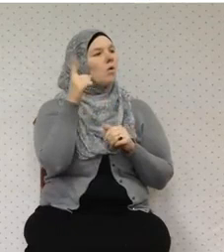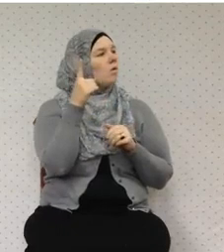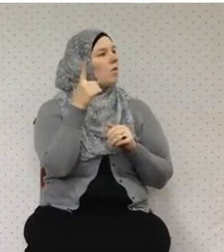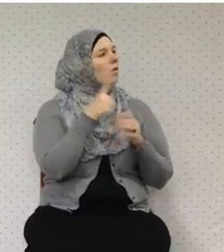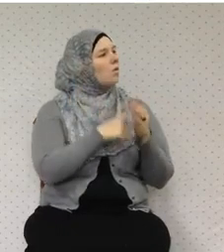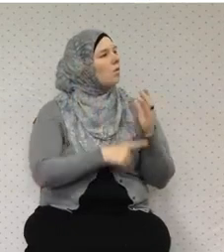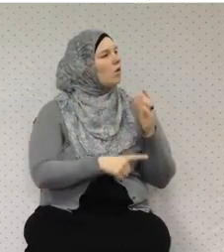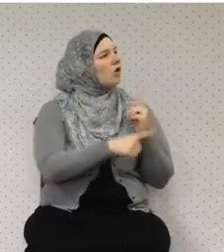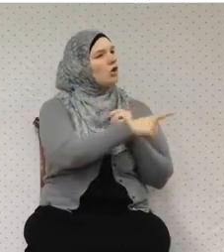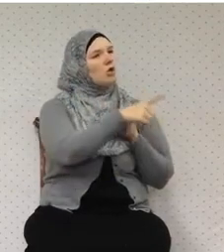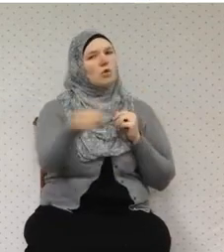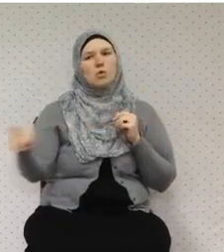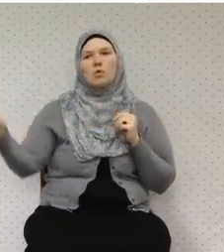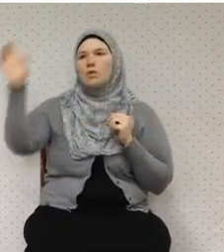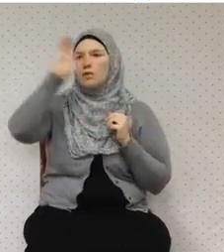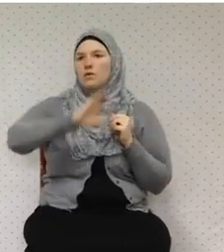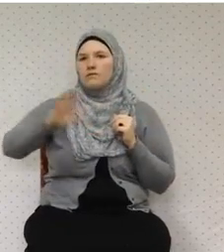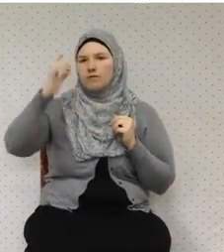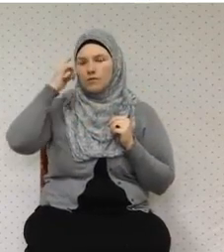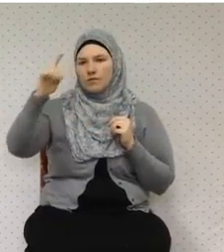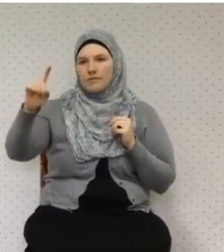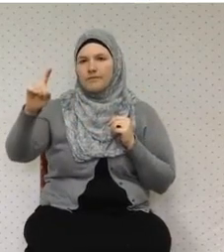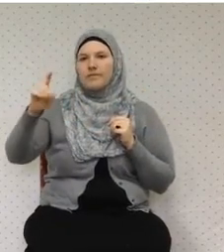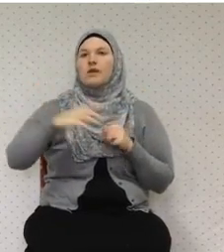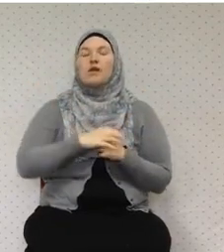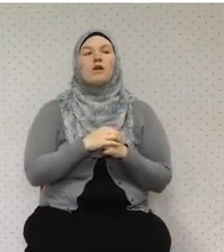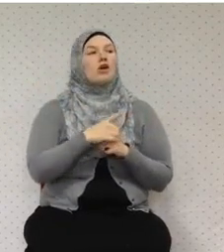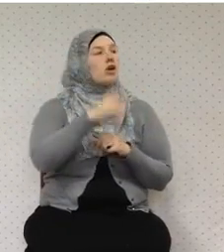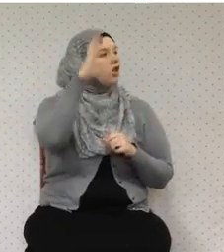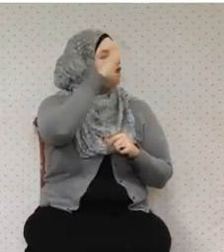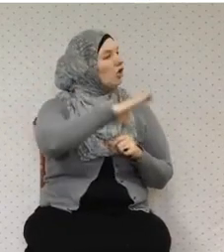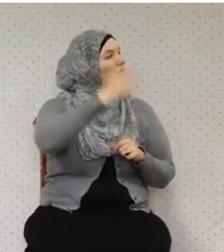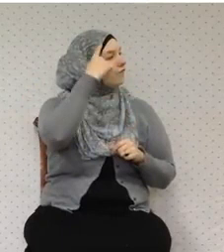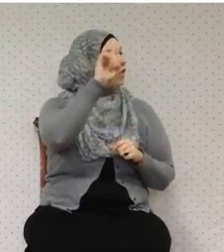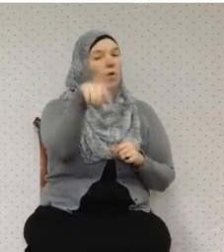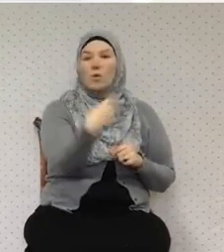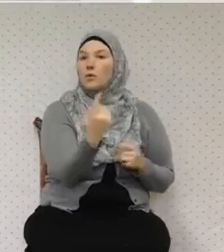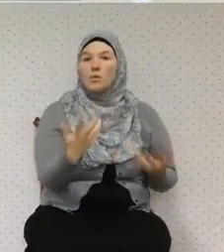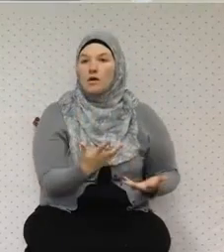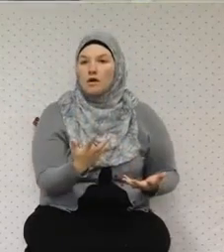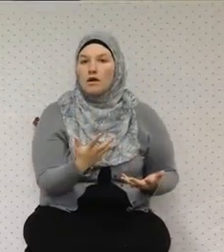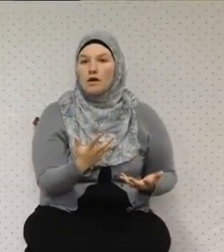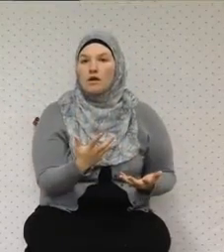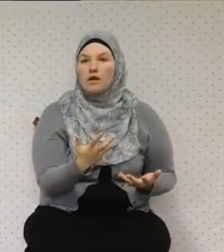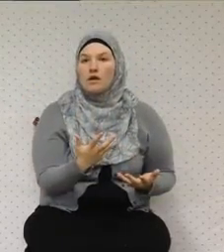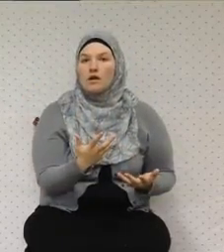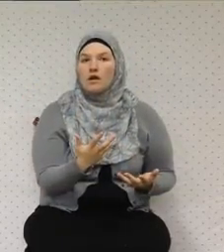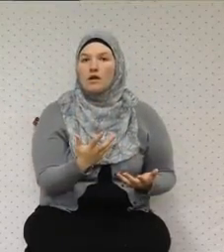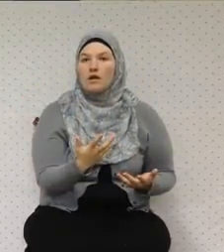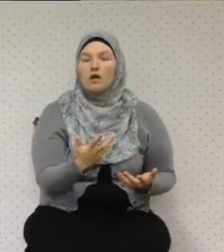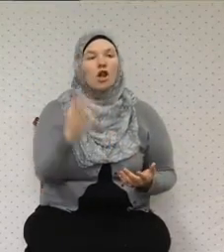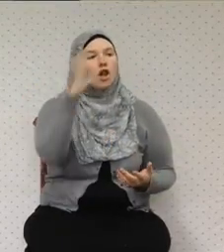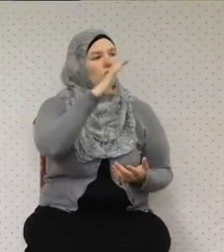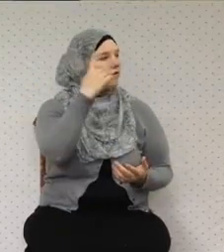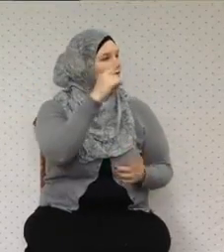for? يُرِيدُونَ وَجْهَهِ. They are looking only for a divine look